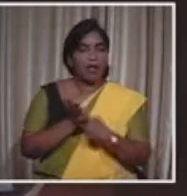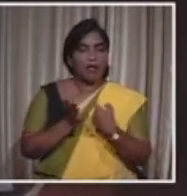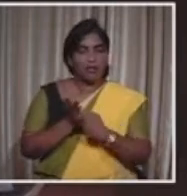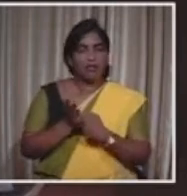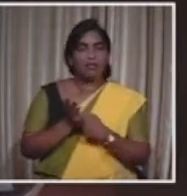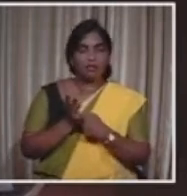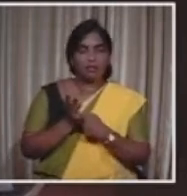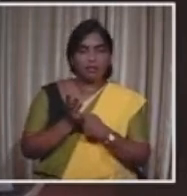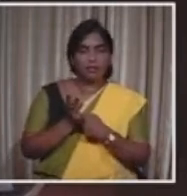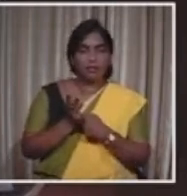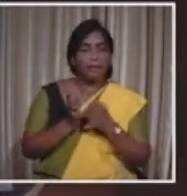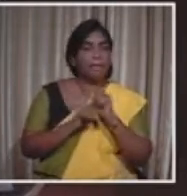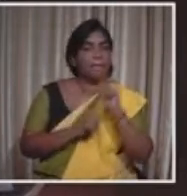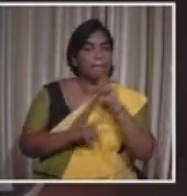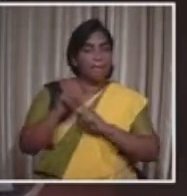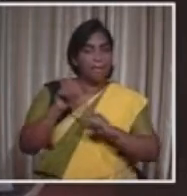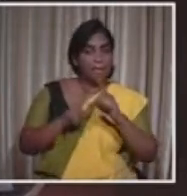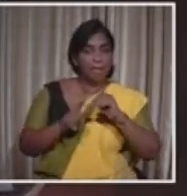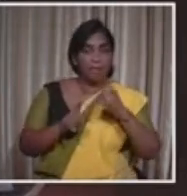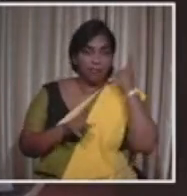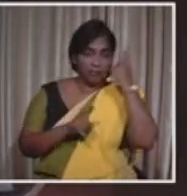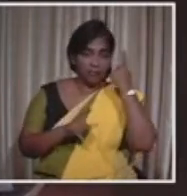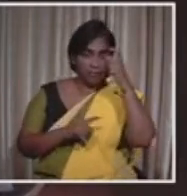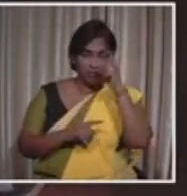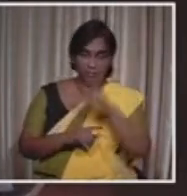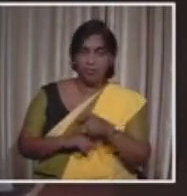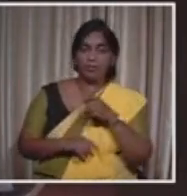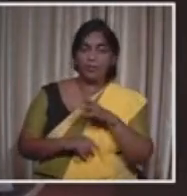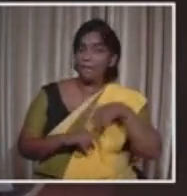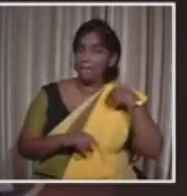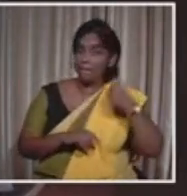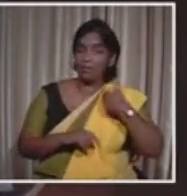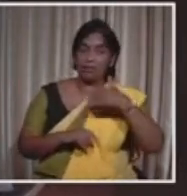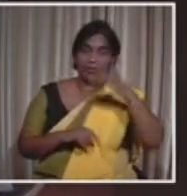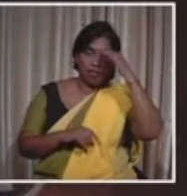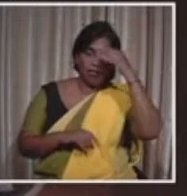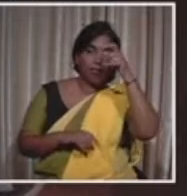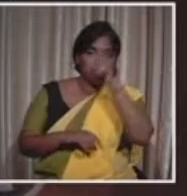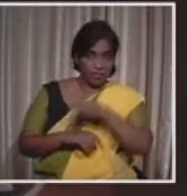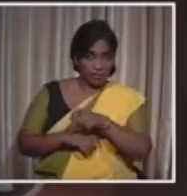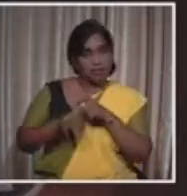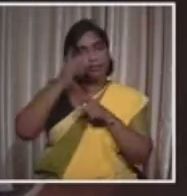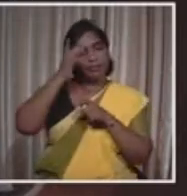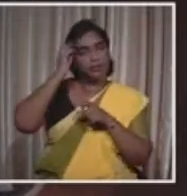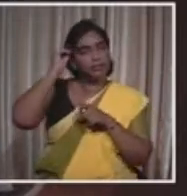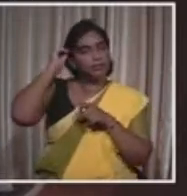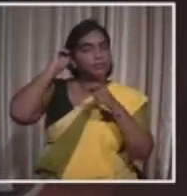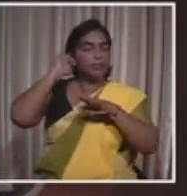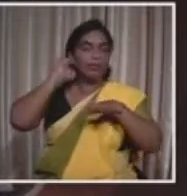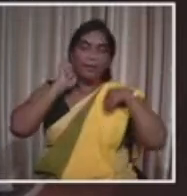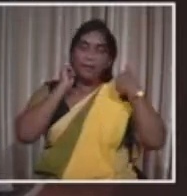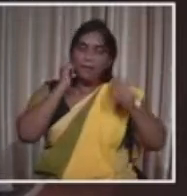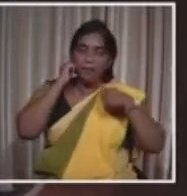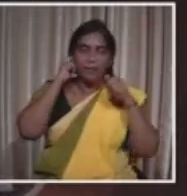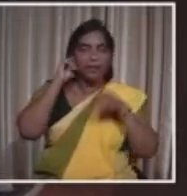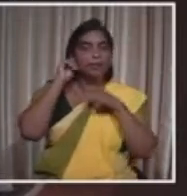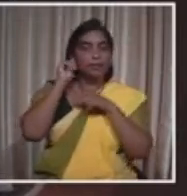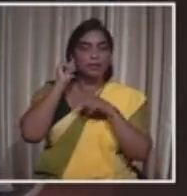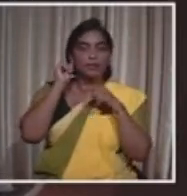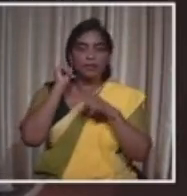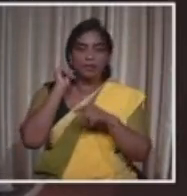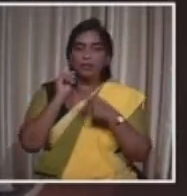බණ්ඩාර අපේ පාර්ලිමේන්තුවේ සිටින ප්‍රවීණෙක් ජ්‍යෙෂ්ඨ නායකෙක් එතුමාගේ මූලිකත්වයෙන් අපි මේ